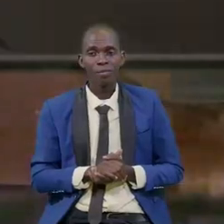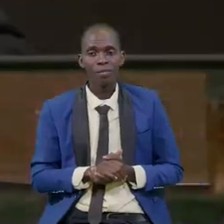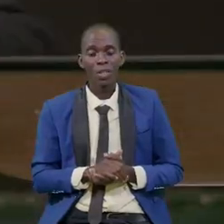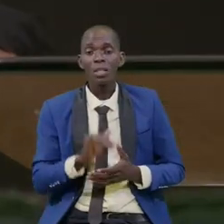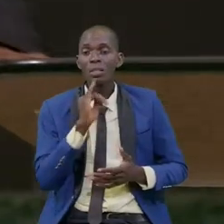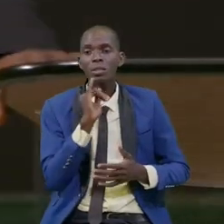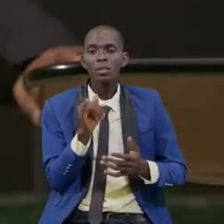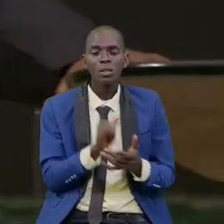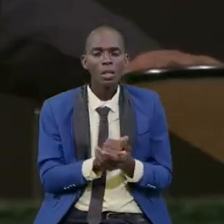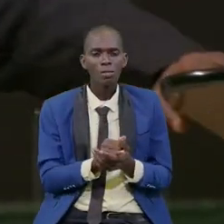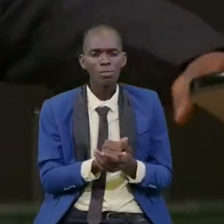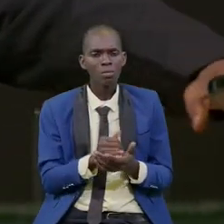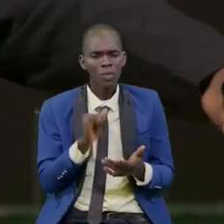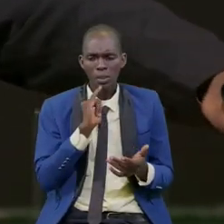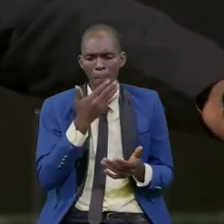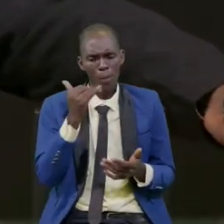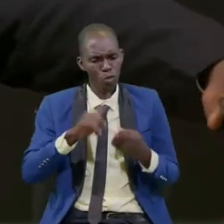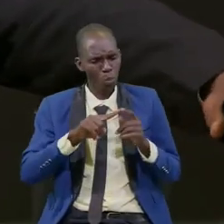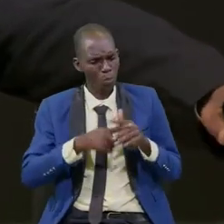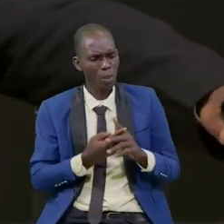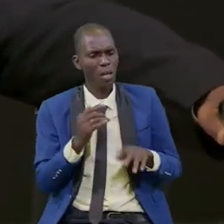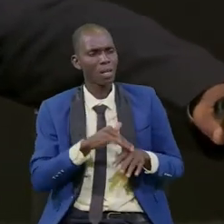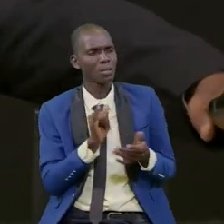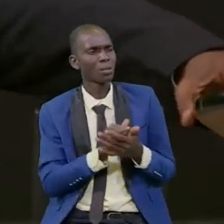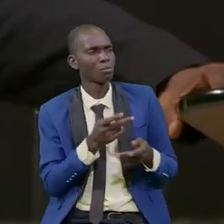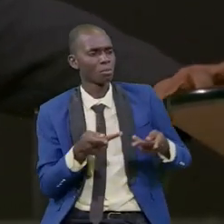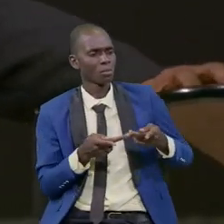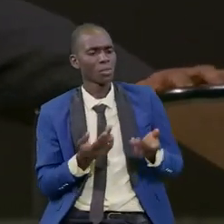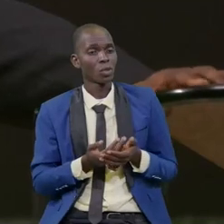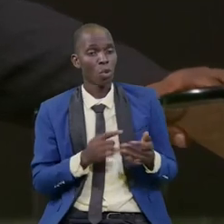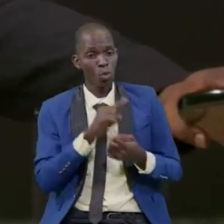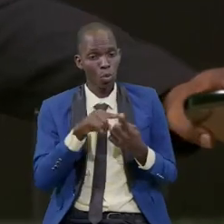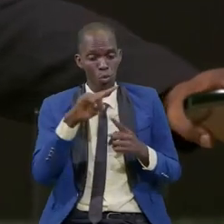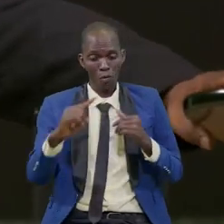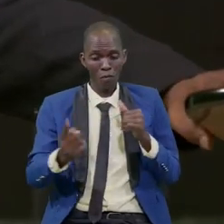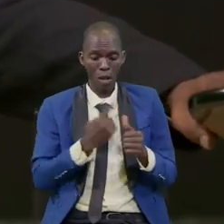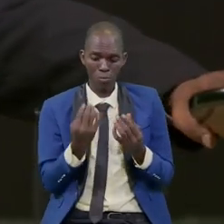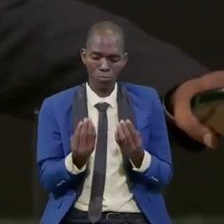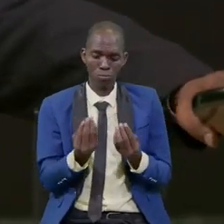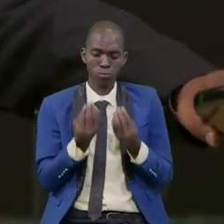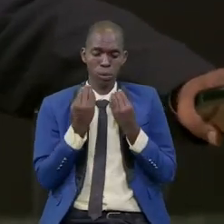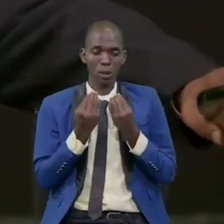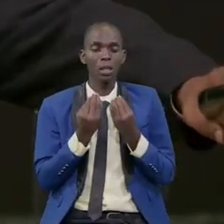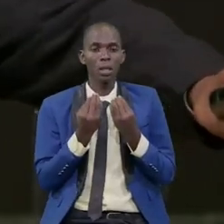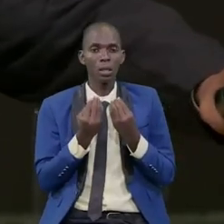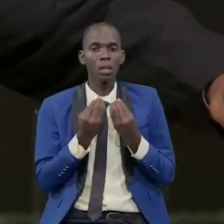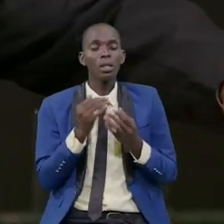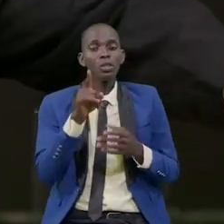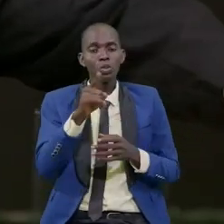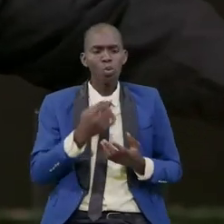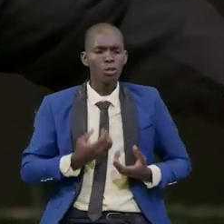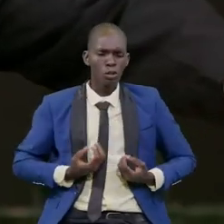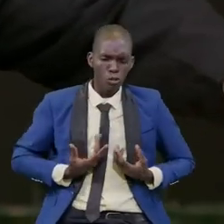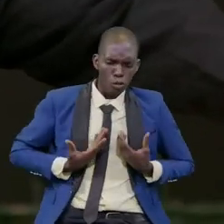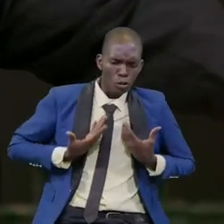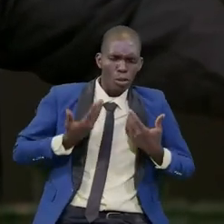N'est-ce pas? Là où il faut commencer, lorsque vous vous enseignez cette parole que vous voulez